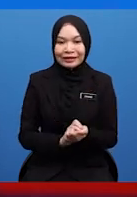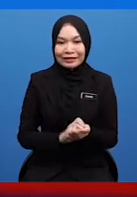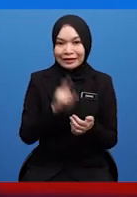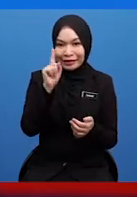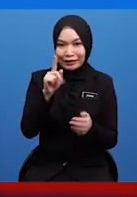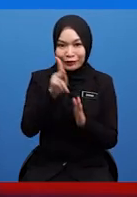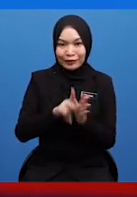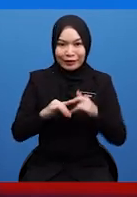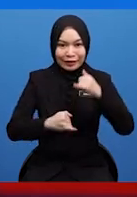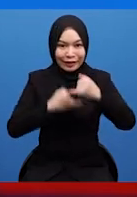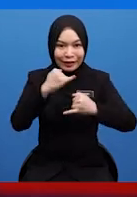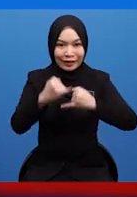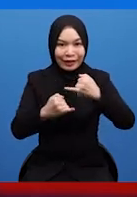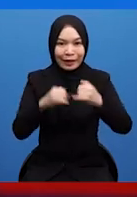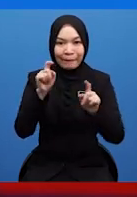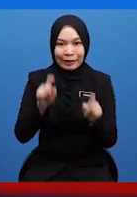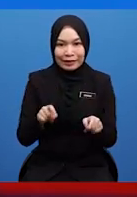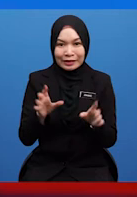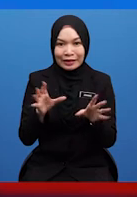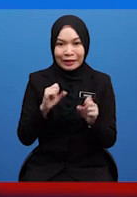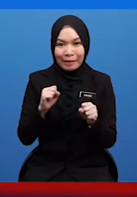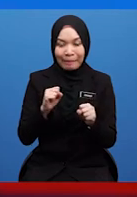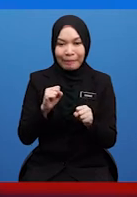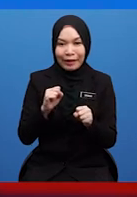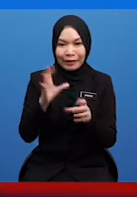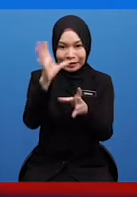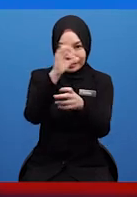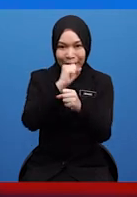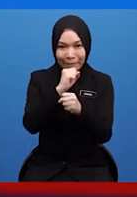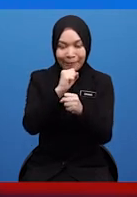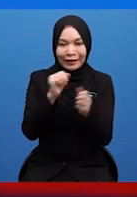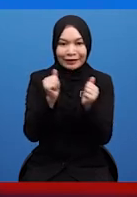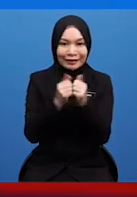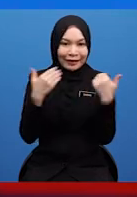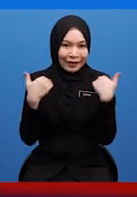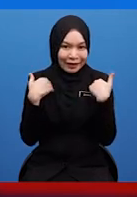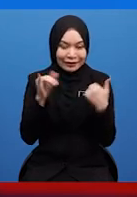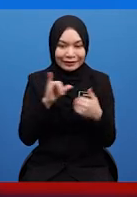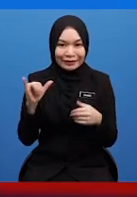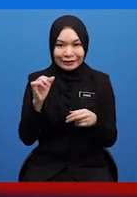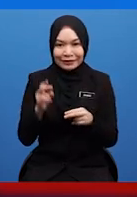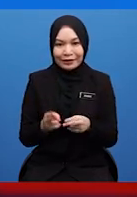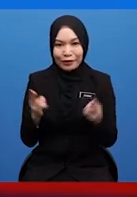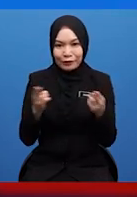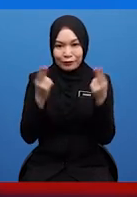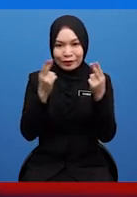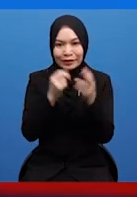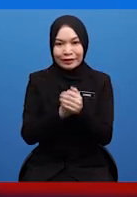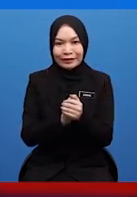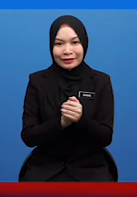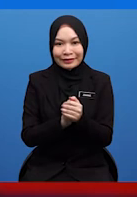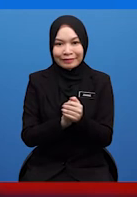kejayaan tidak akan dapat dicapai tanpa usaha dan kesungguhan. Sampai sini sahaja kita